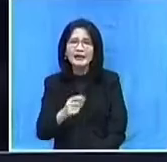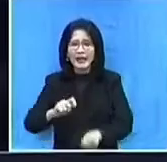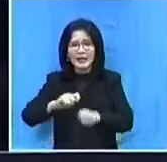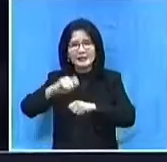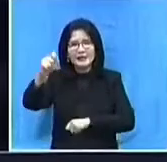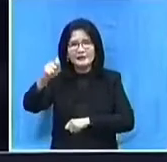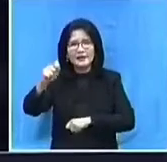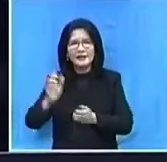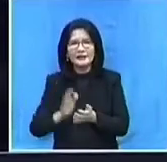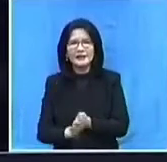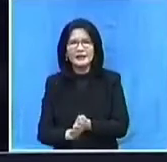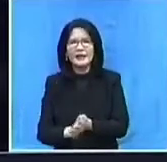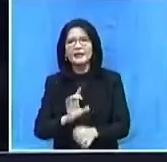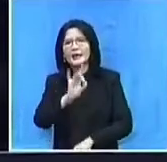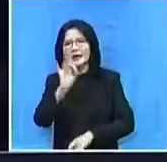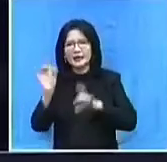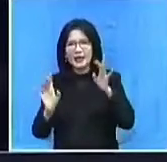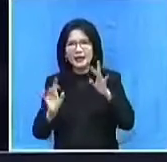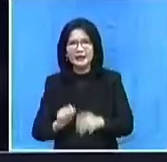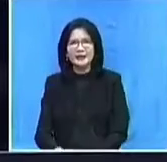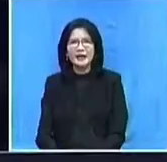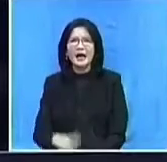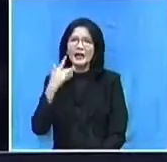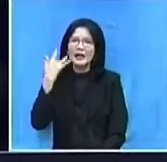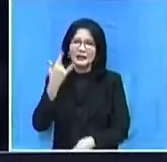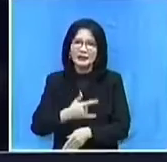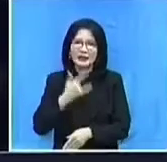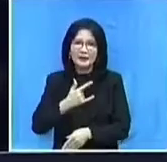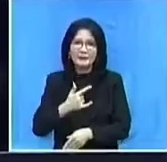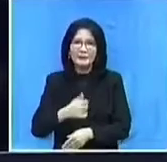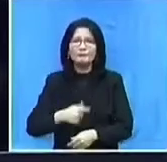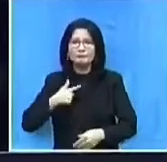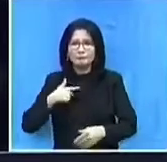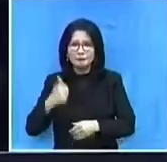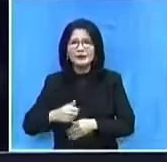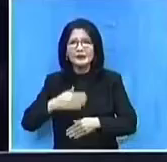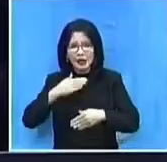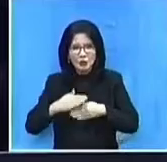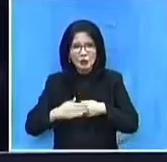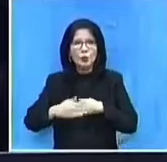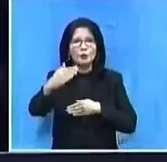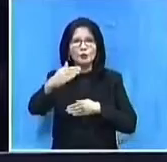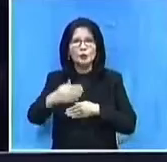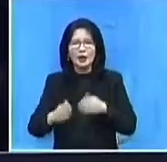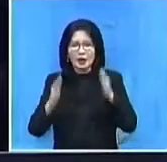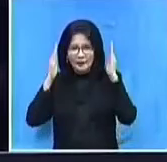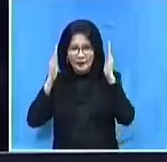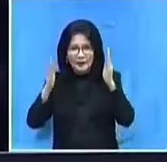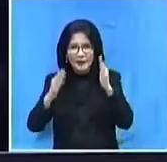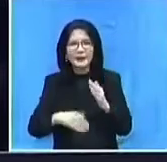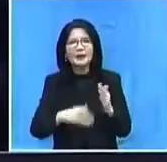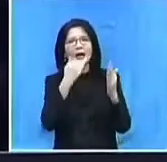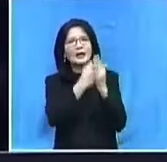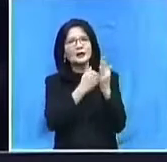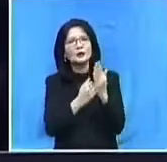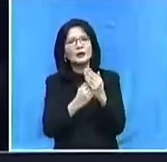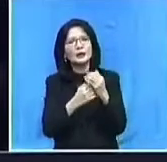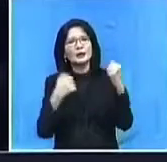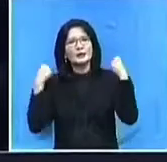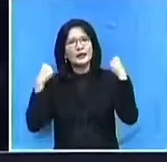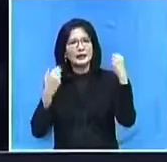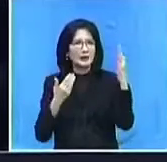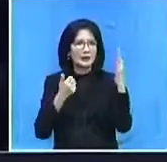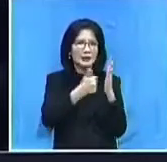sertifikasi dan lain sebagainya agar tetap dapat berjalan dengan memperhatikan protokol kesehatan